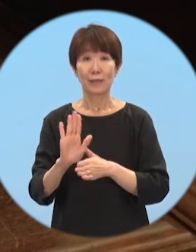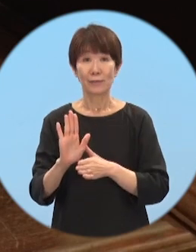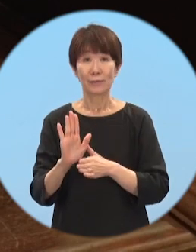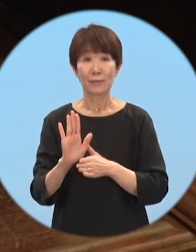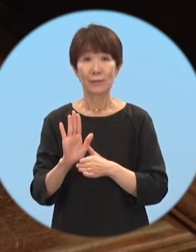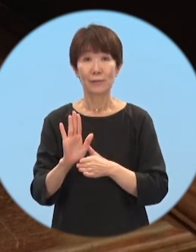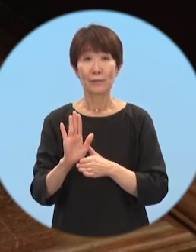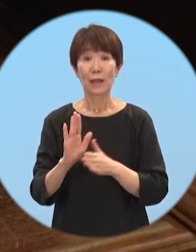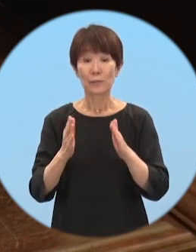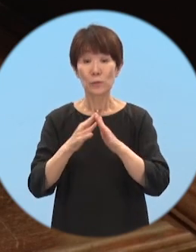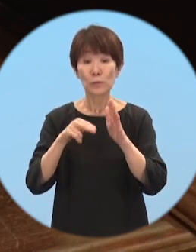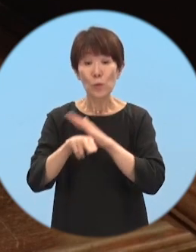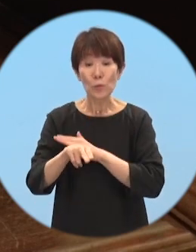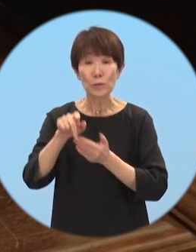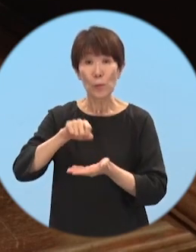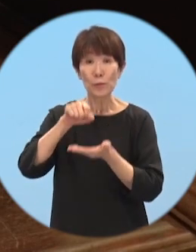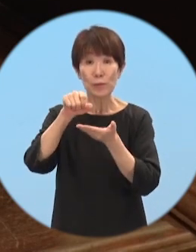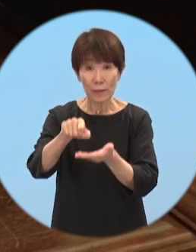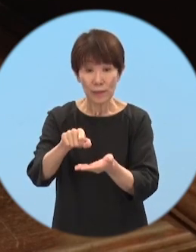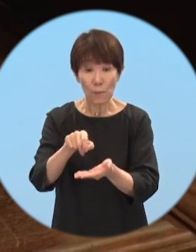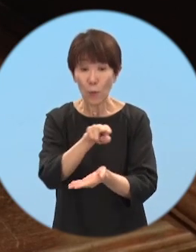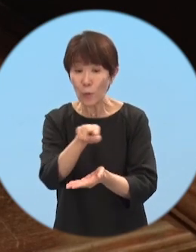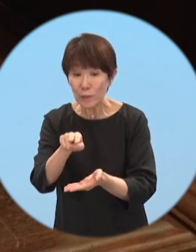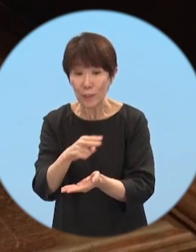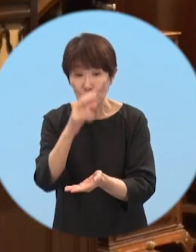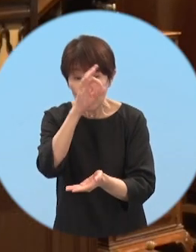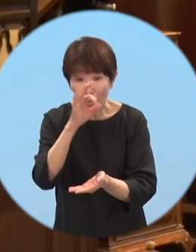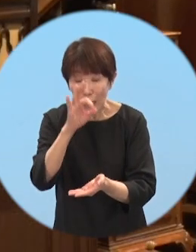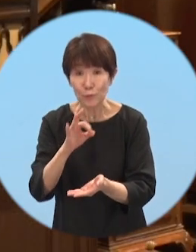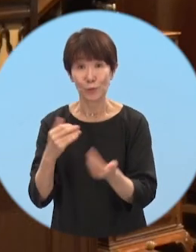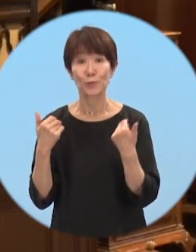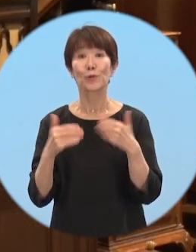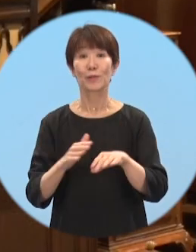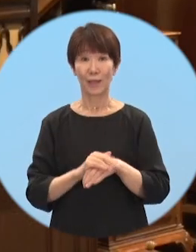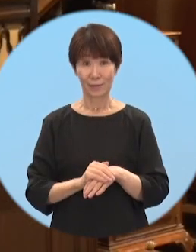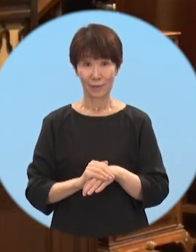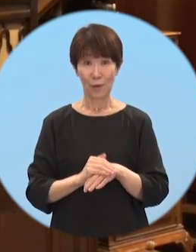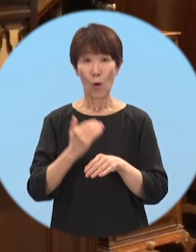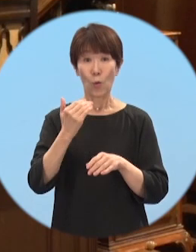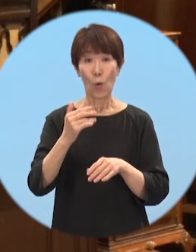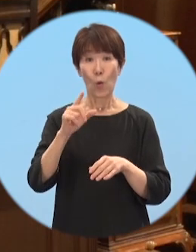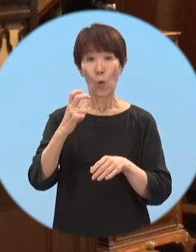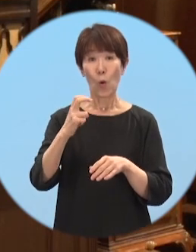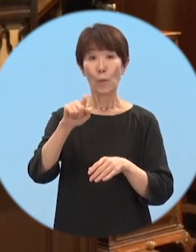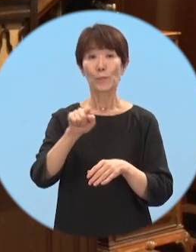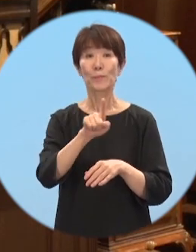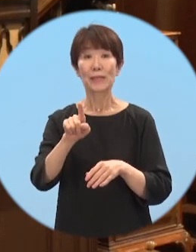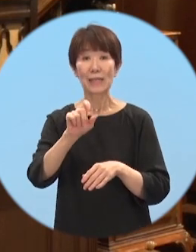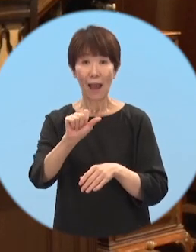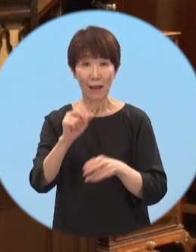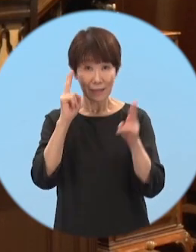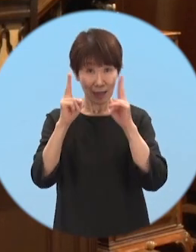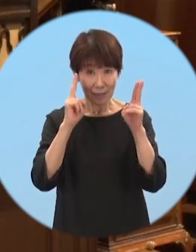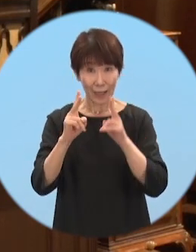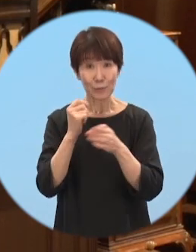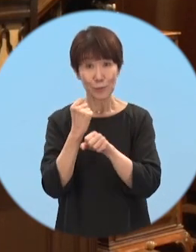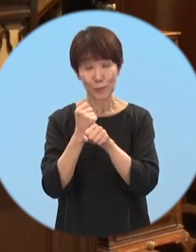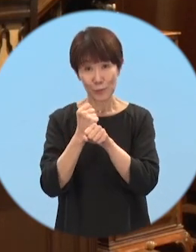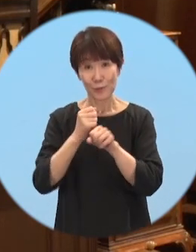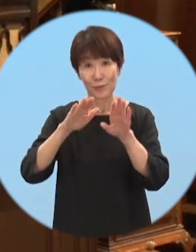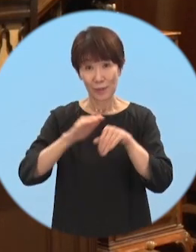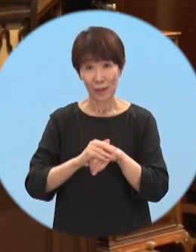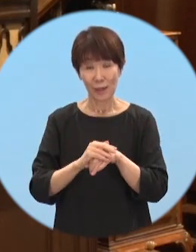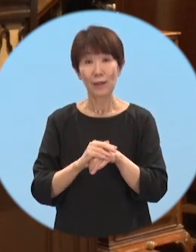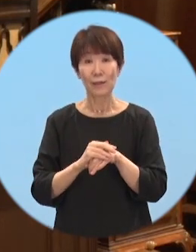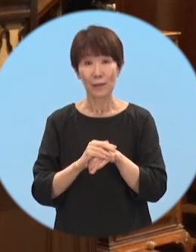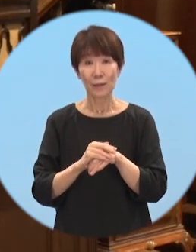ってもですね、いちいちコンセントを探す必要ないし、どこでもなる。コロンビアが作った最後の蓄音機です。71年前、